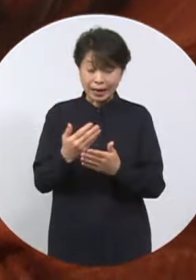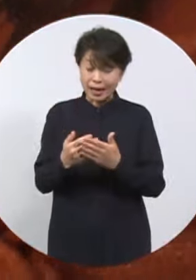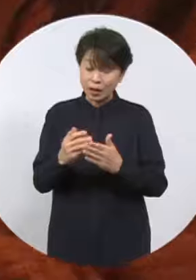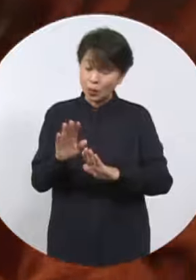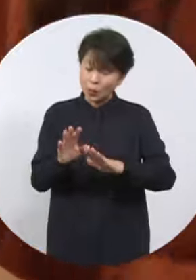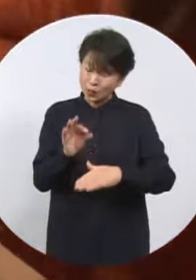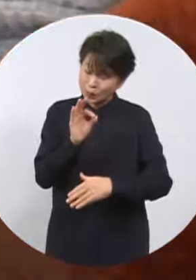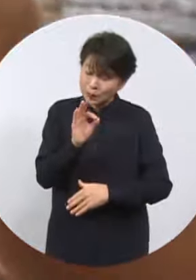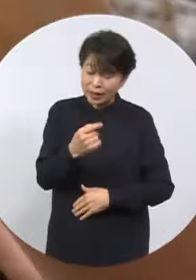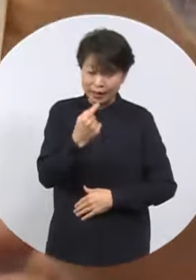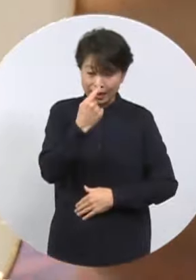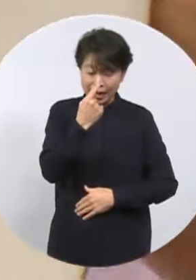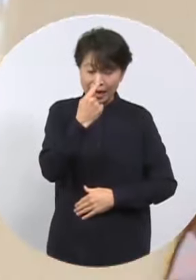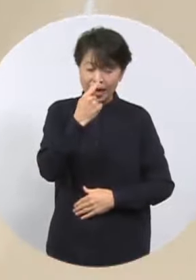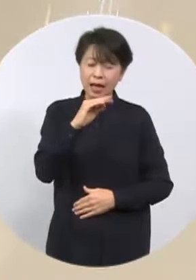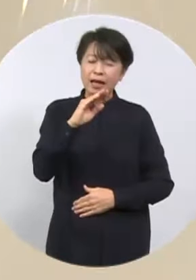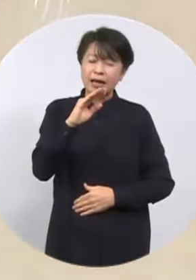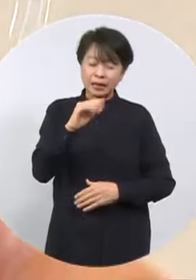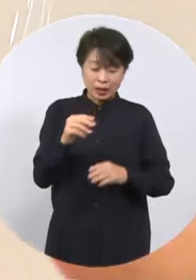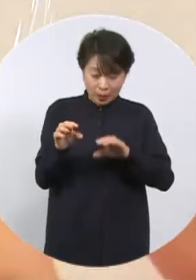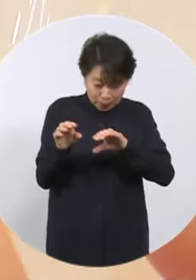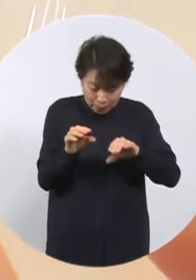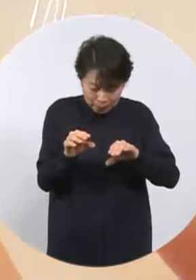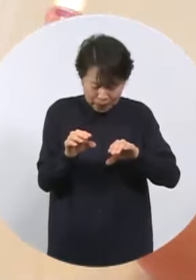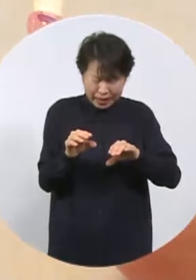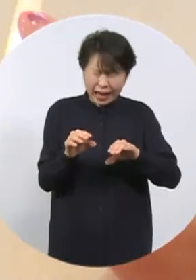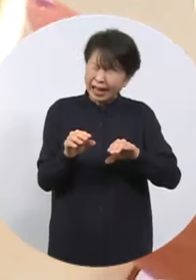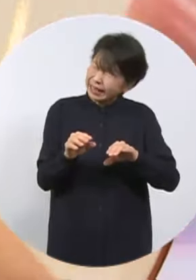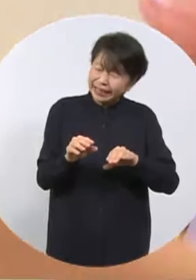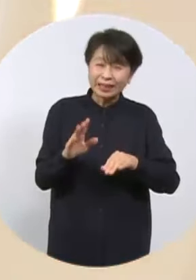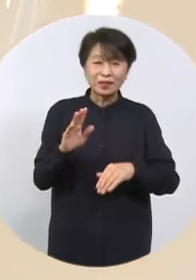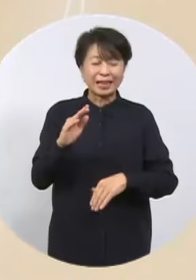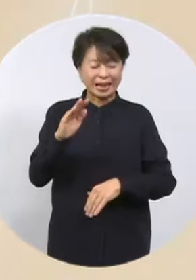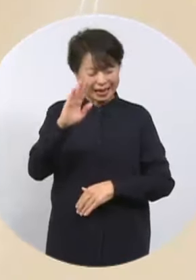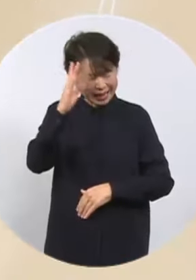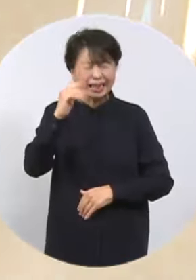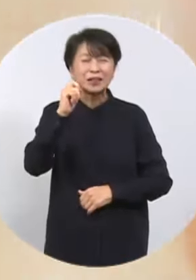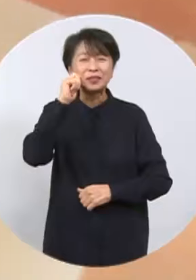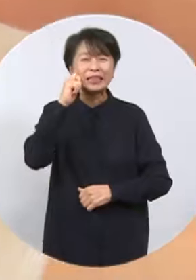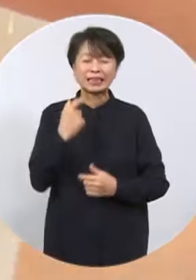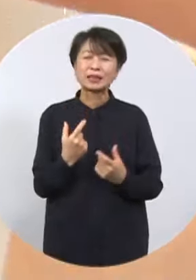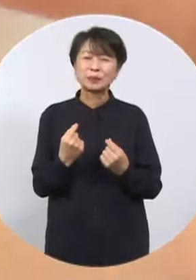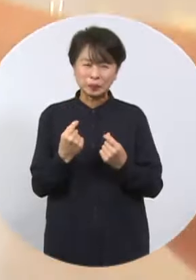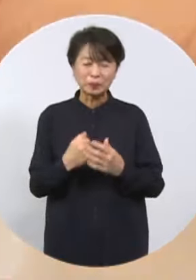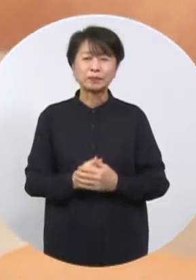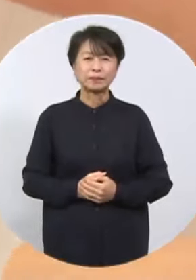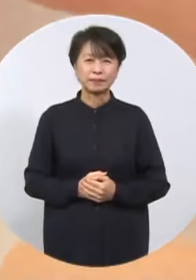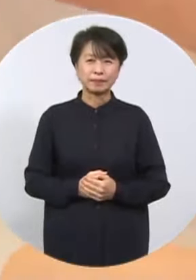いて、しっかり見ながら描いたんですけど、やっぱりもちろん全然違うんですけど、